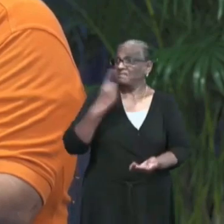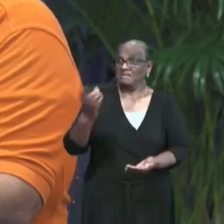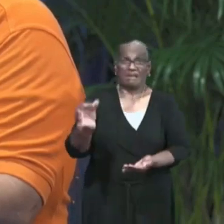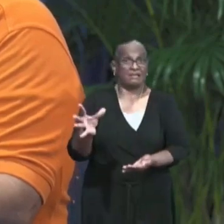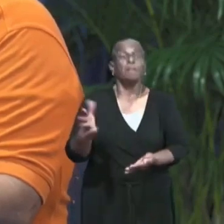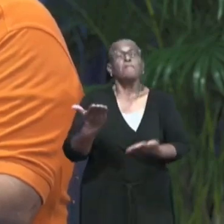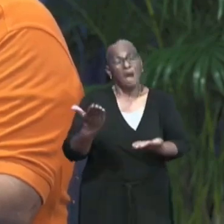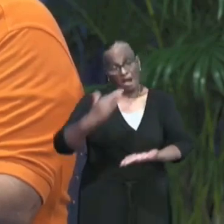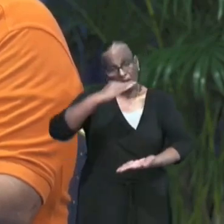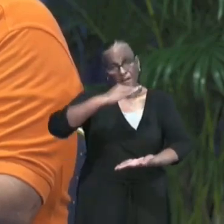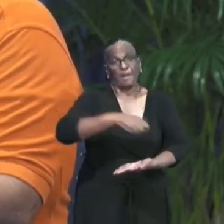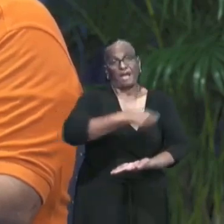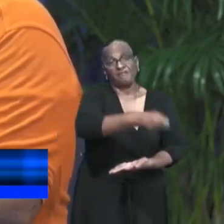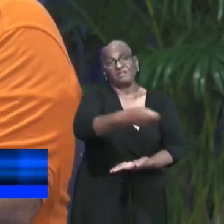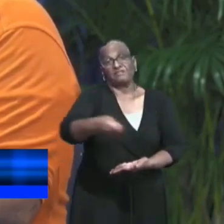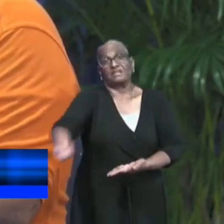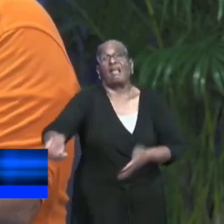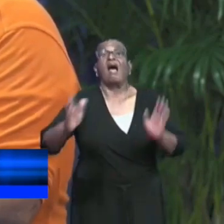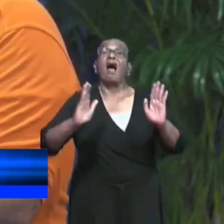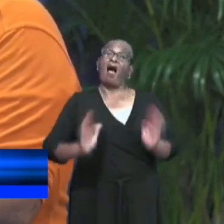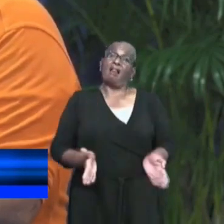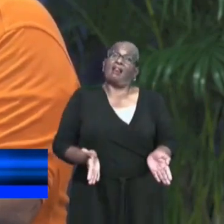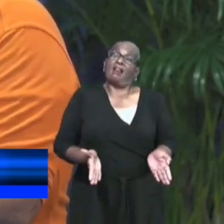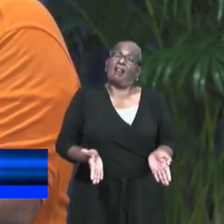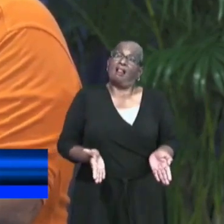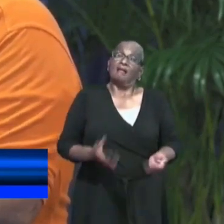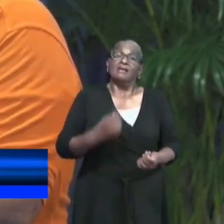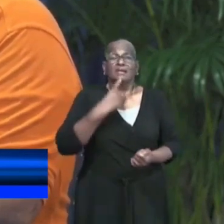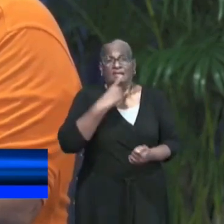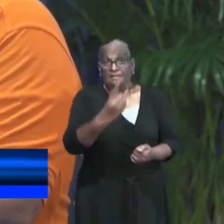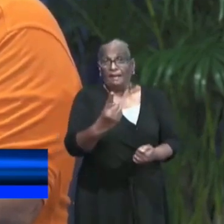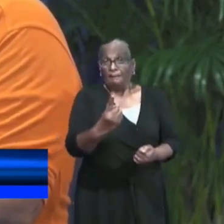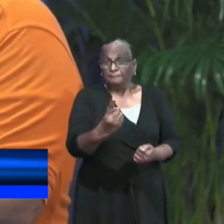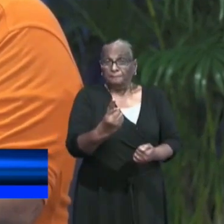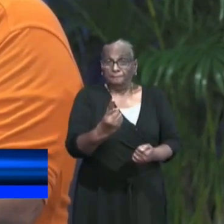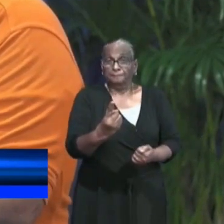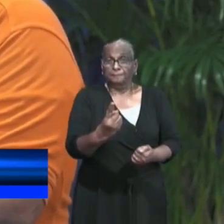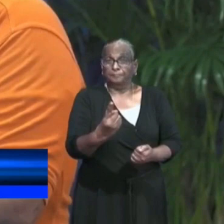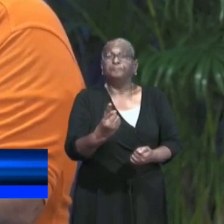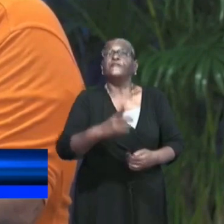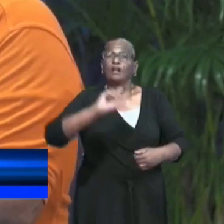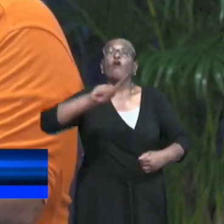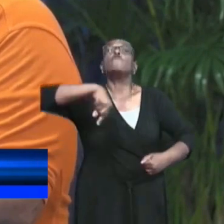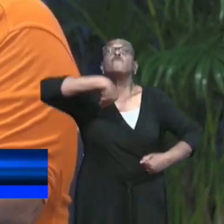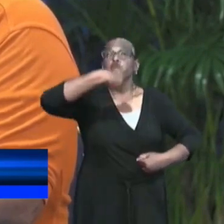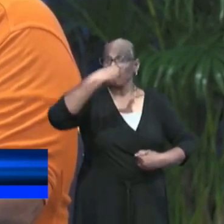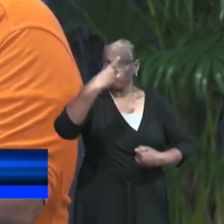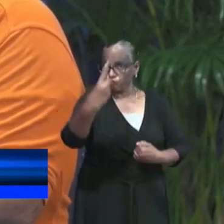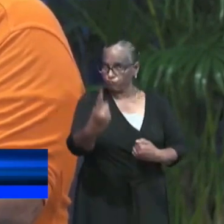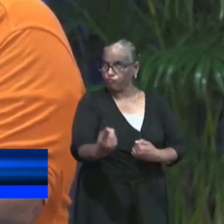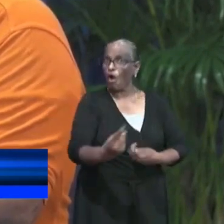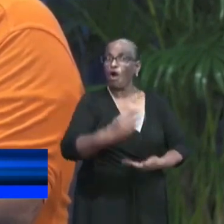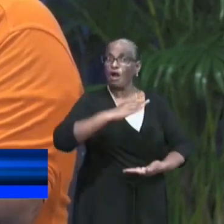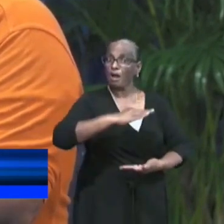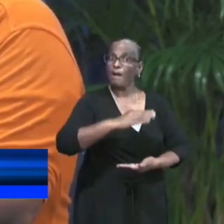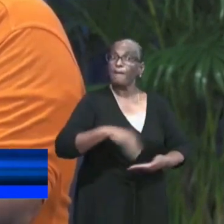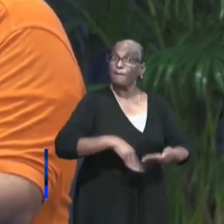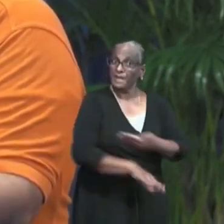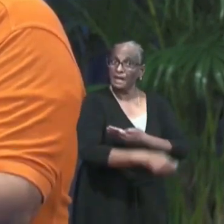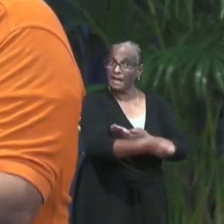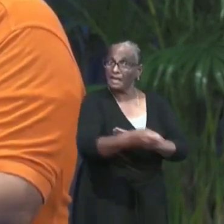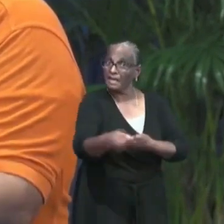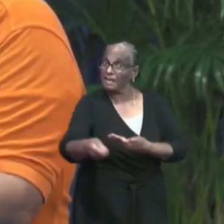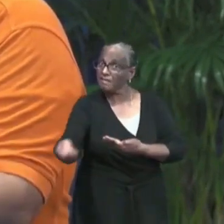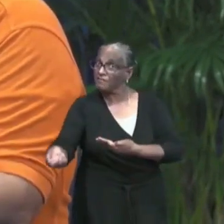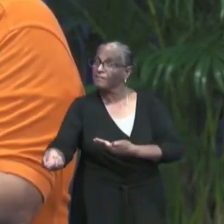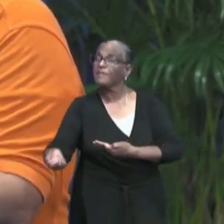zijn verdeeld en het is al aangegeven dus dat het vervolgtraject dus eentje gaat zijn waarbij we